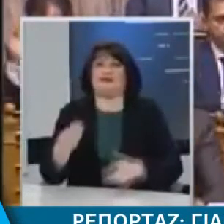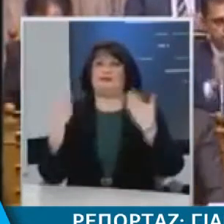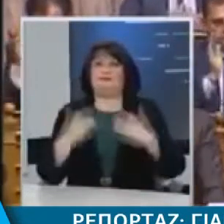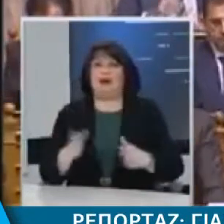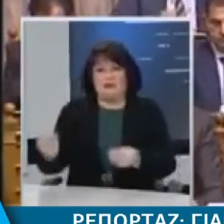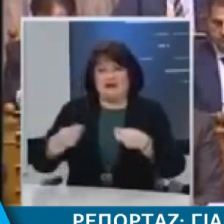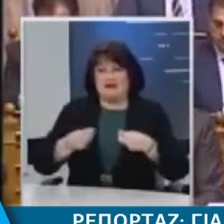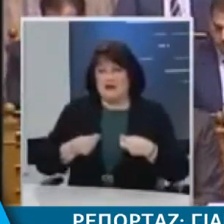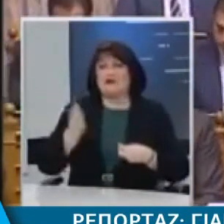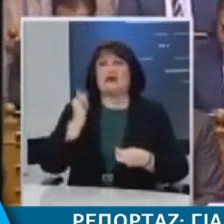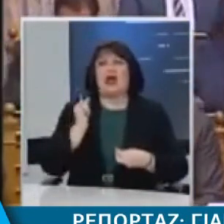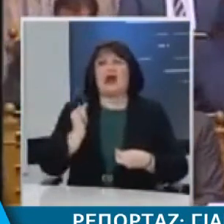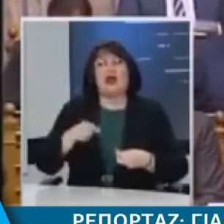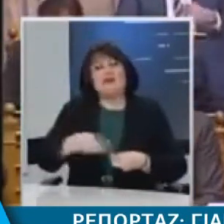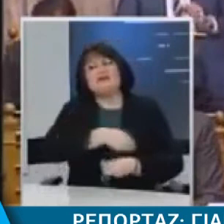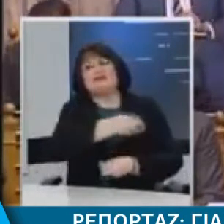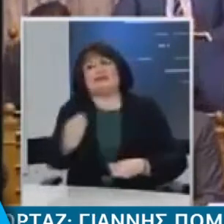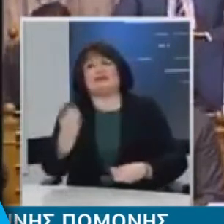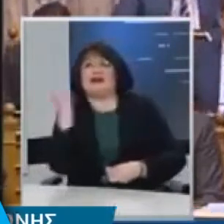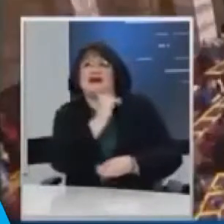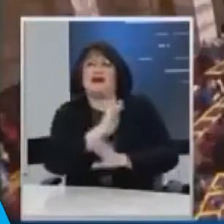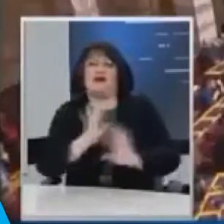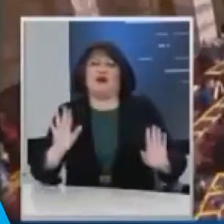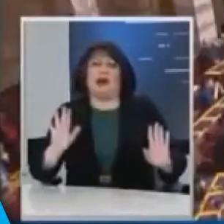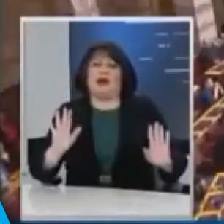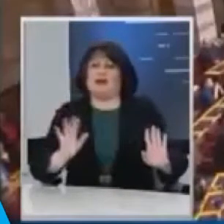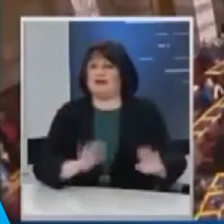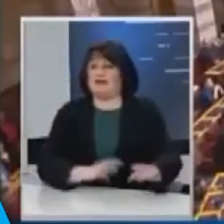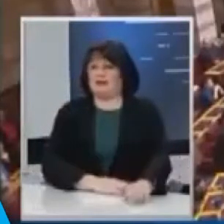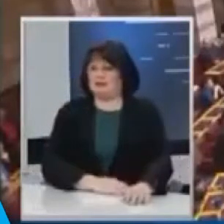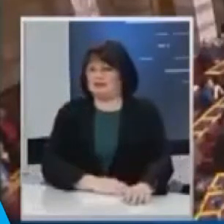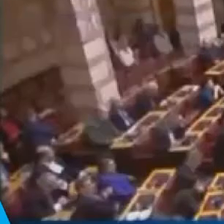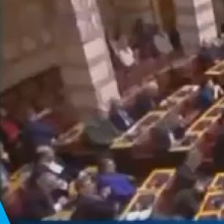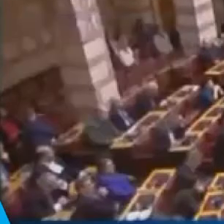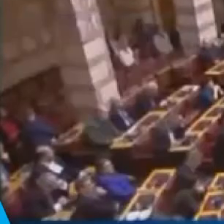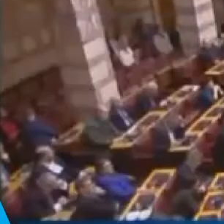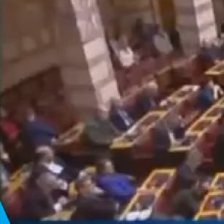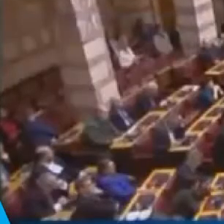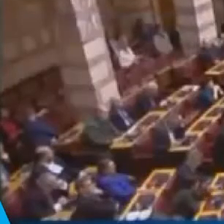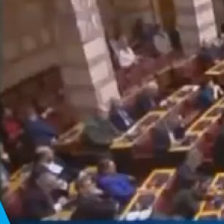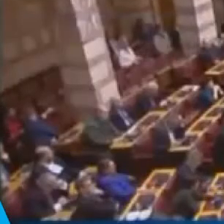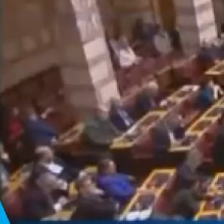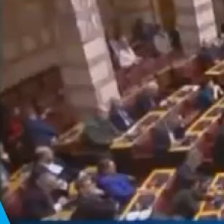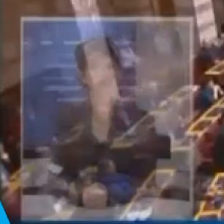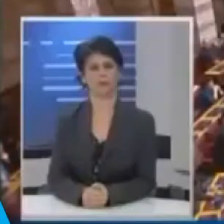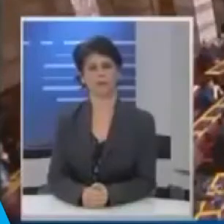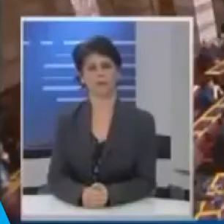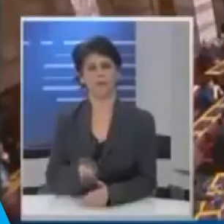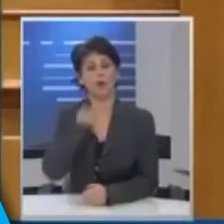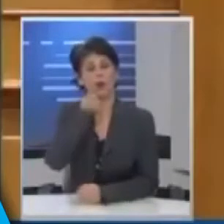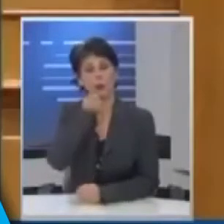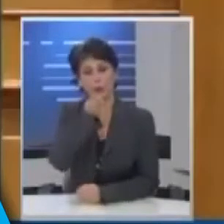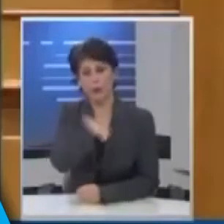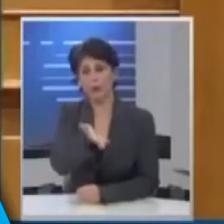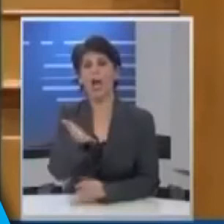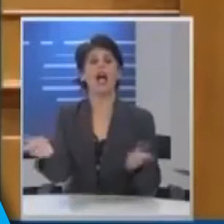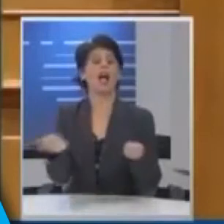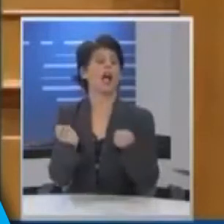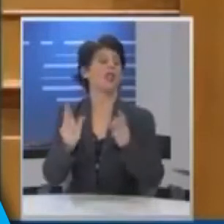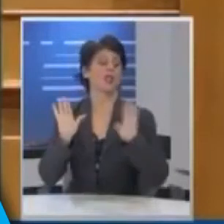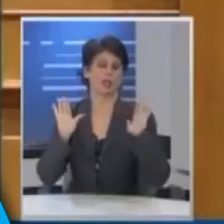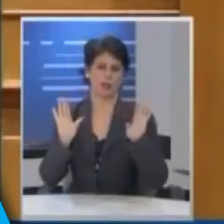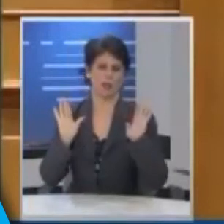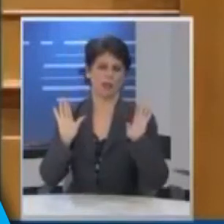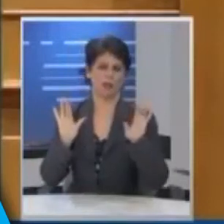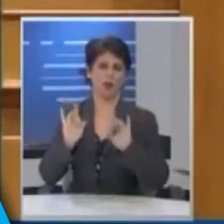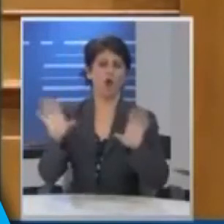πυροτεχνήματα. Αποτυπώνει απλά σε αριθμούς τις πολιτικές για τις οποίες έλαβε την εμπιστοσύνη του ελληνικού λαού. Μέσα στο 2020 θα γίνει και δεύτερη μείωση